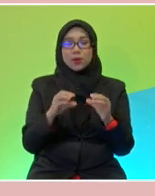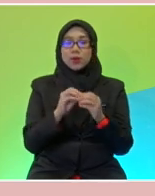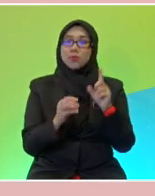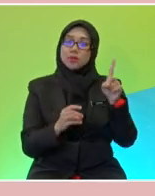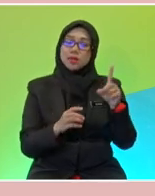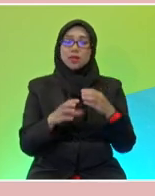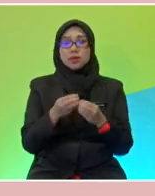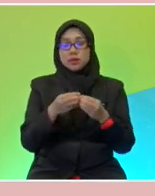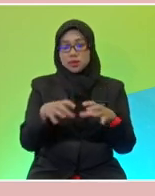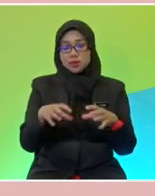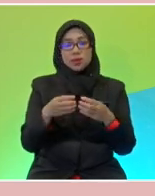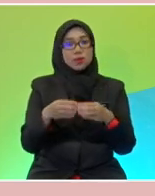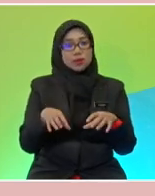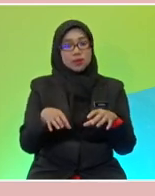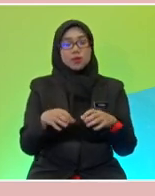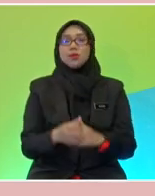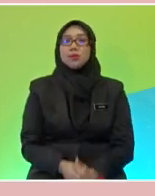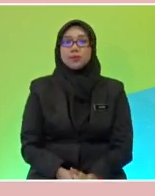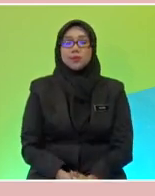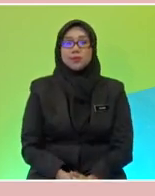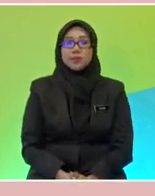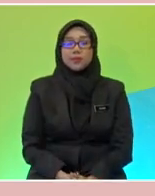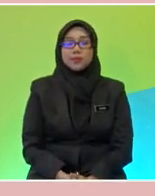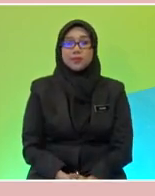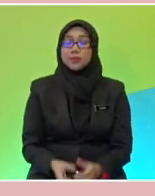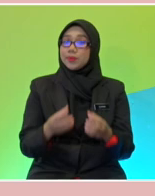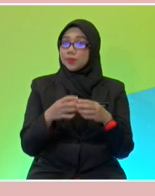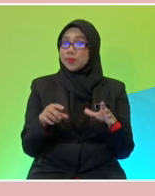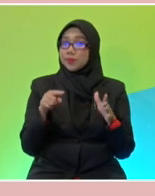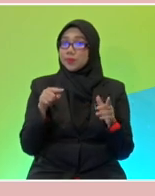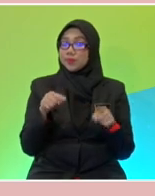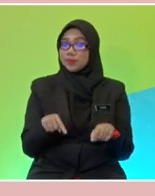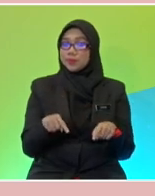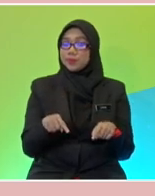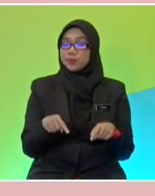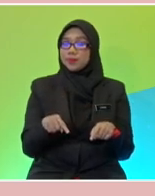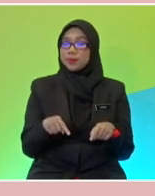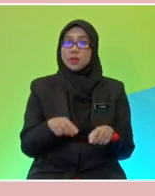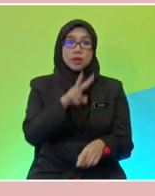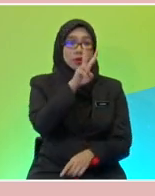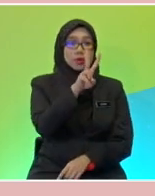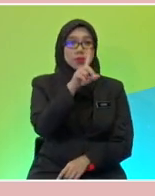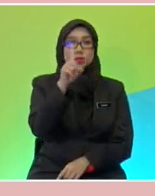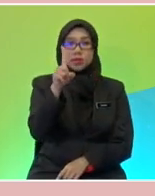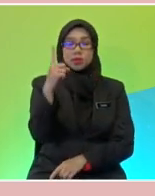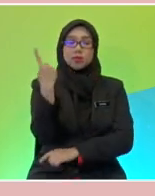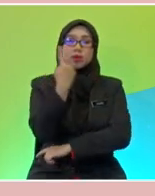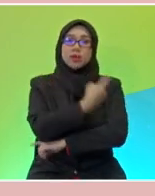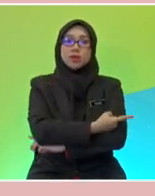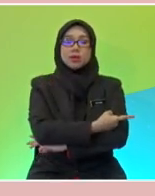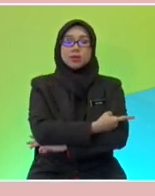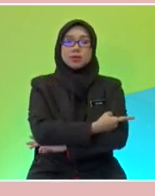ayam adalah telur Oke selama 21 hari